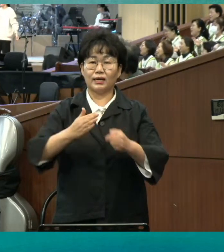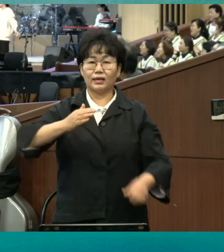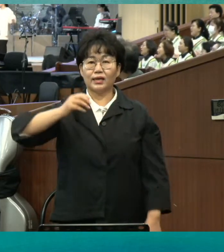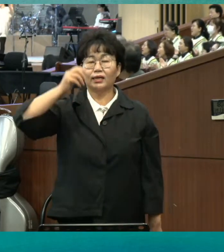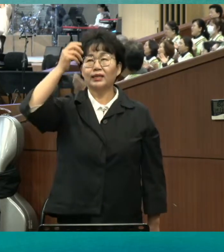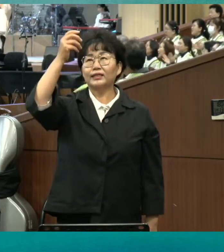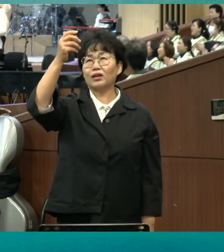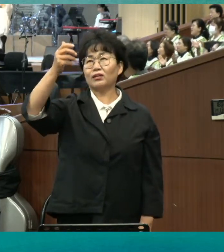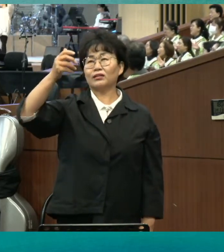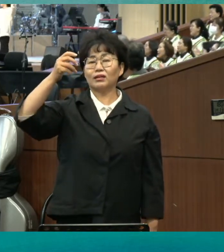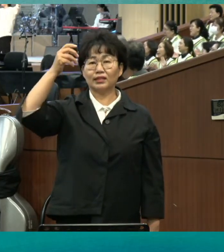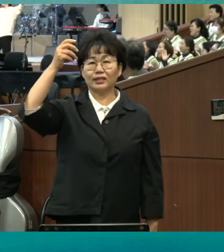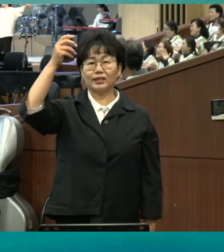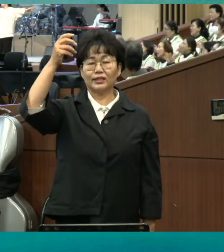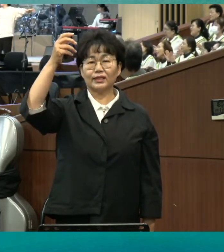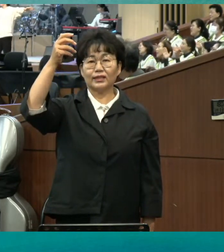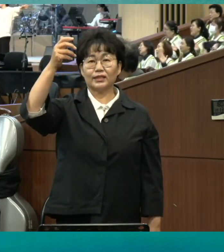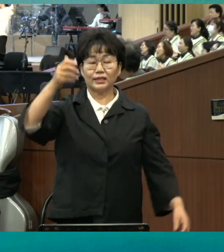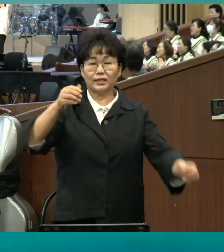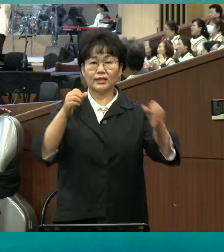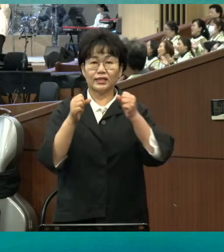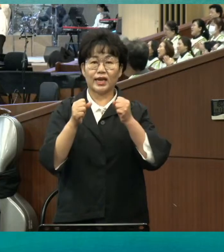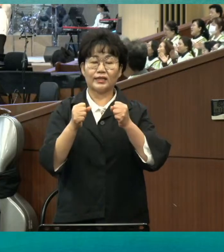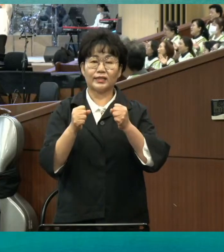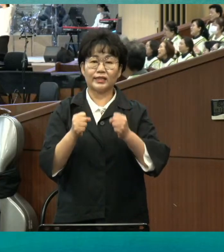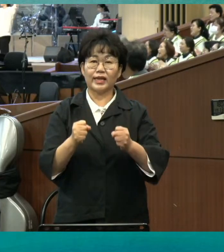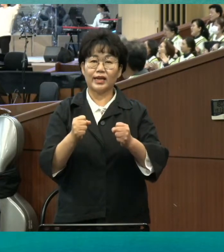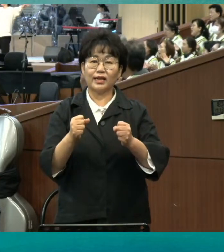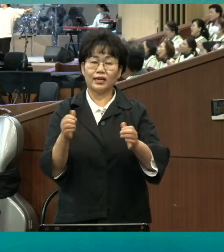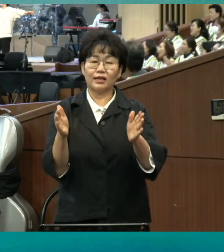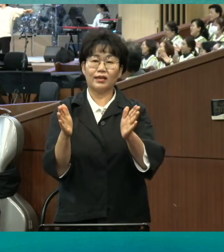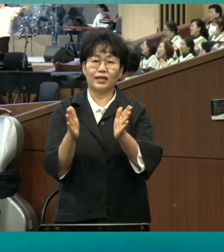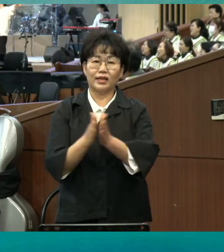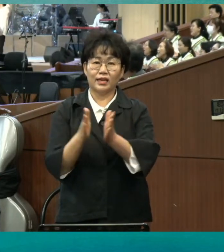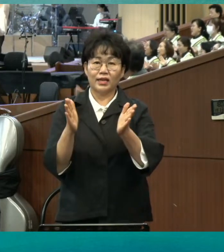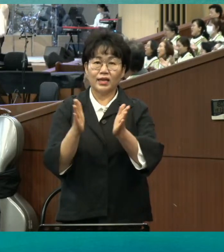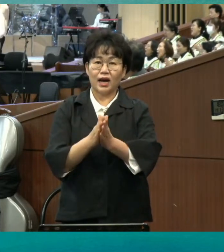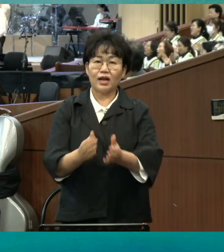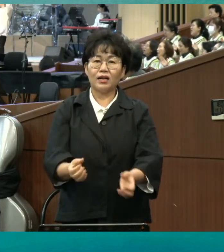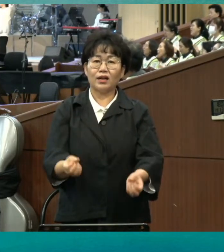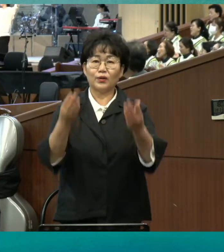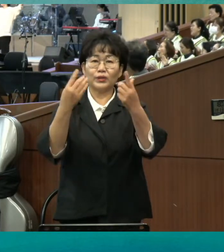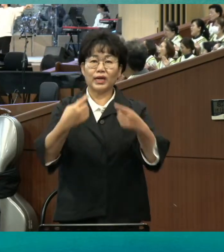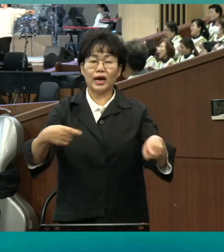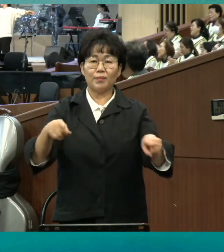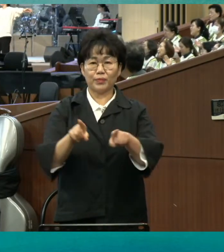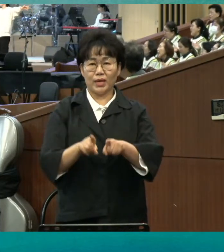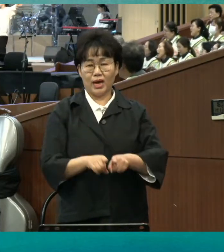계시네. 성령이 계시네. 할렐루야